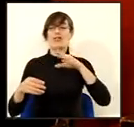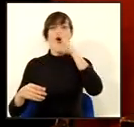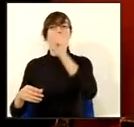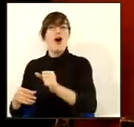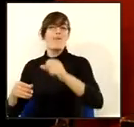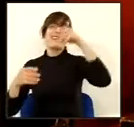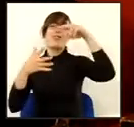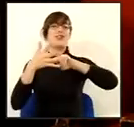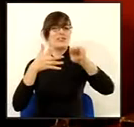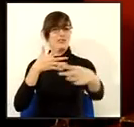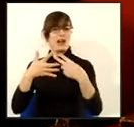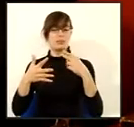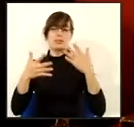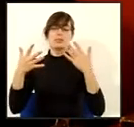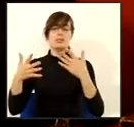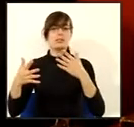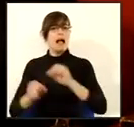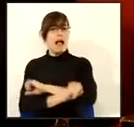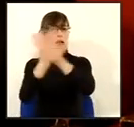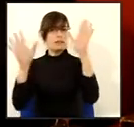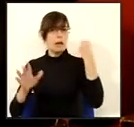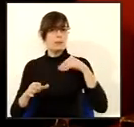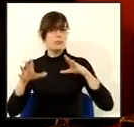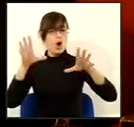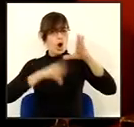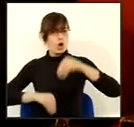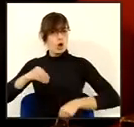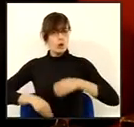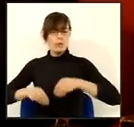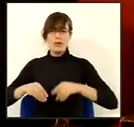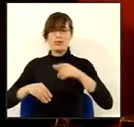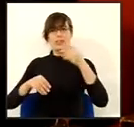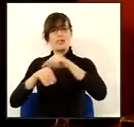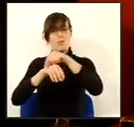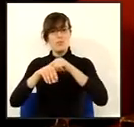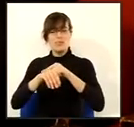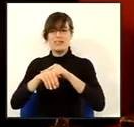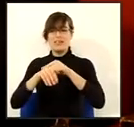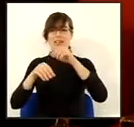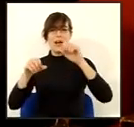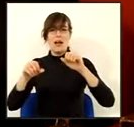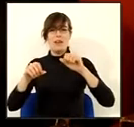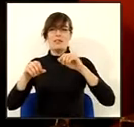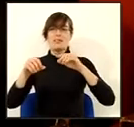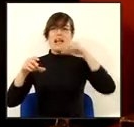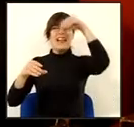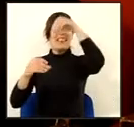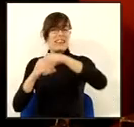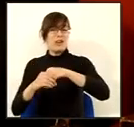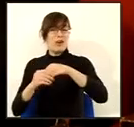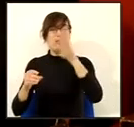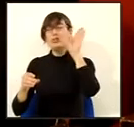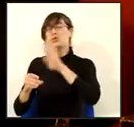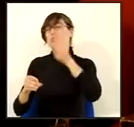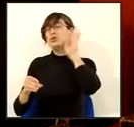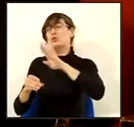diners públics. És evident que la corrupció ha explotat i ha deixat la imatge de la política plena de porqueria en alguns partits que han utilitzat la gestió